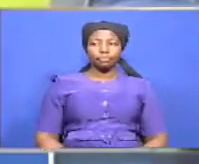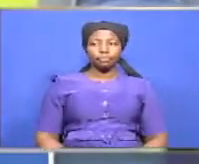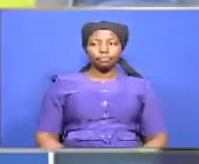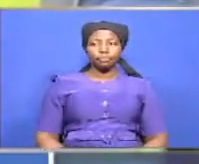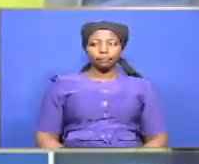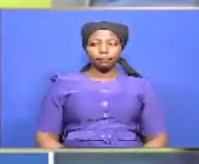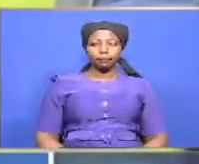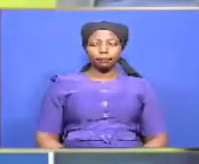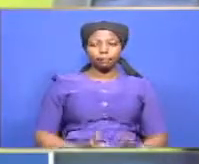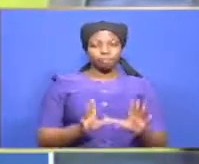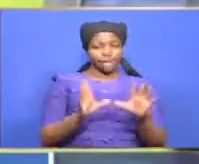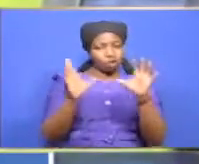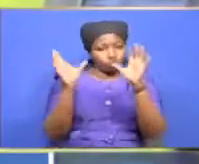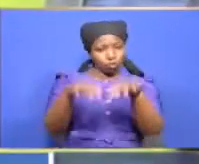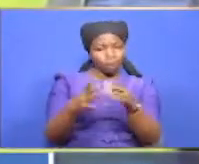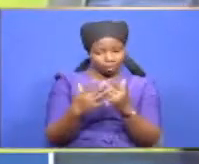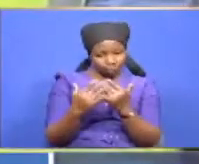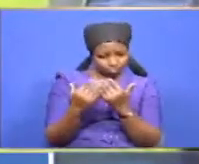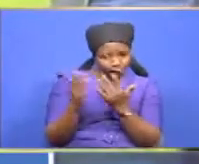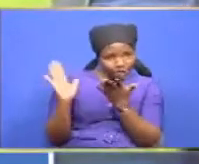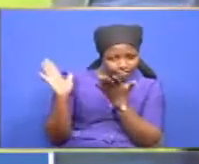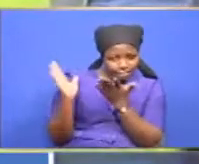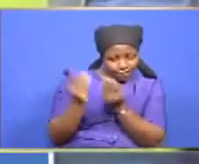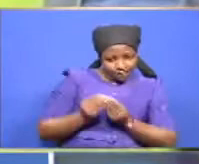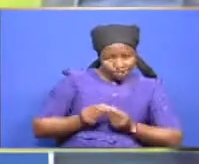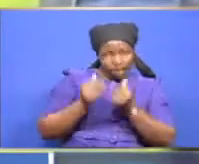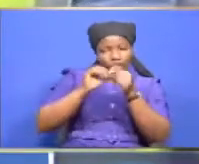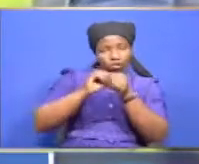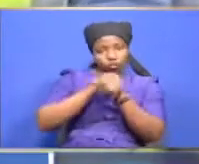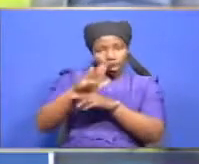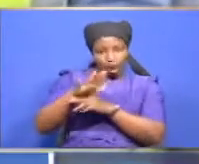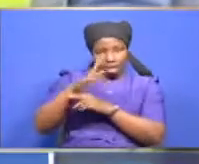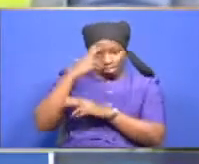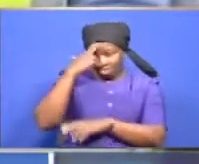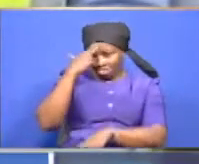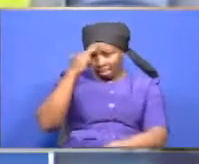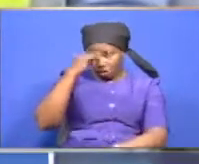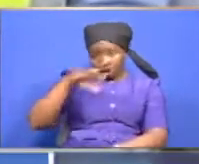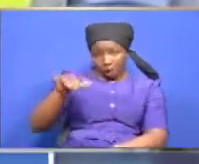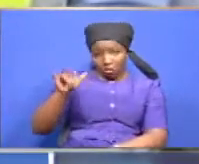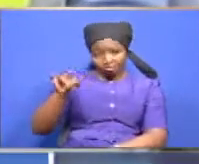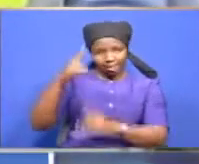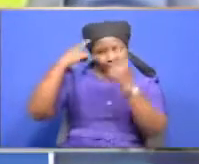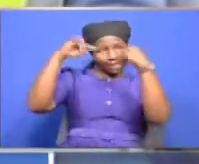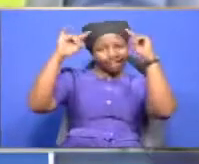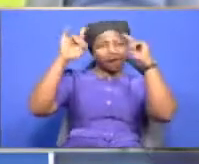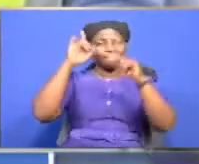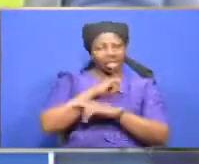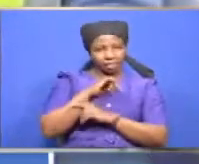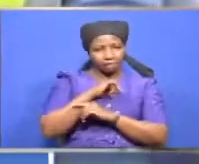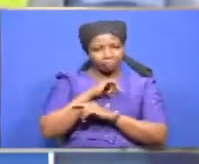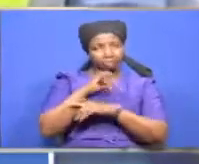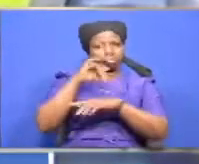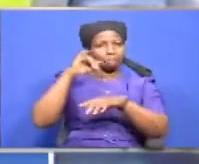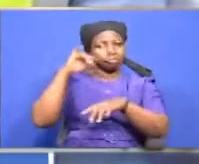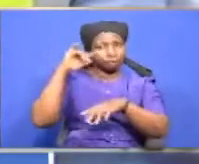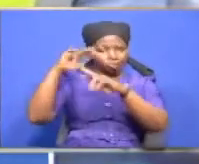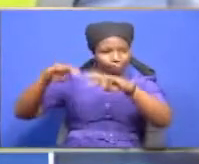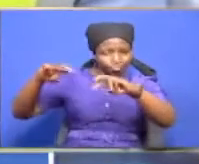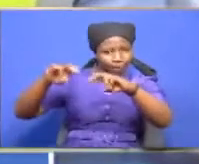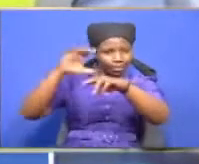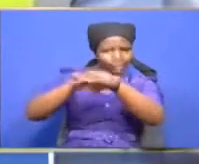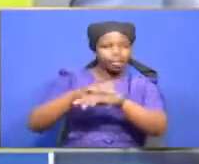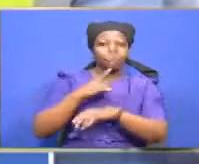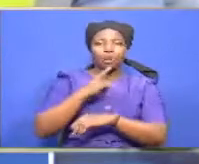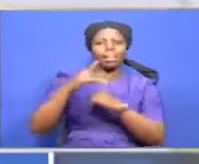Kundi la kukabiliana na ugonjwa wa COVID-19 katika kaunti ya Narok limefanikiwa kuwatafuta na kuwapata watu 190 waliotangamana